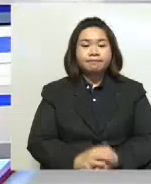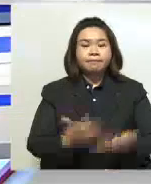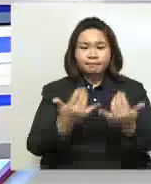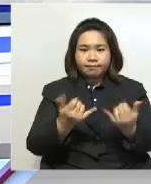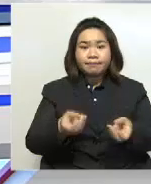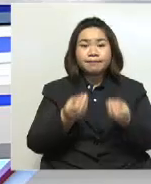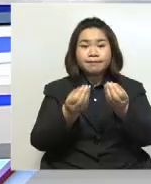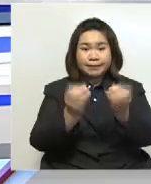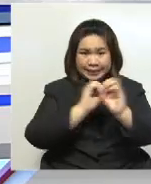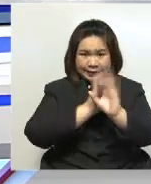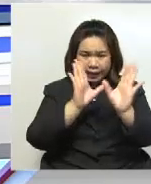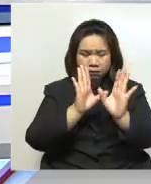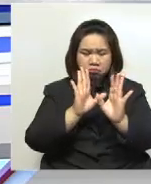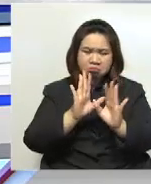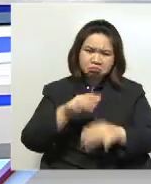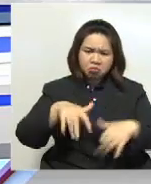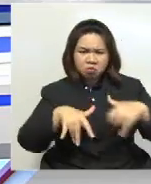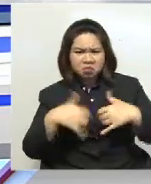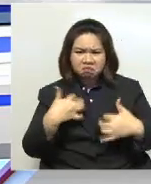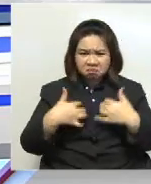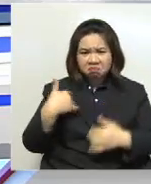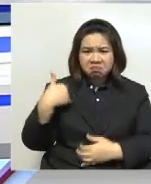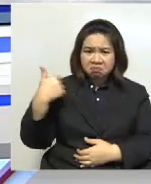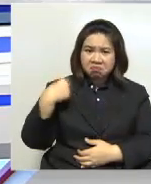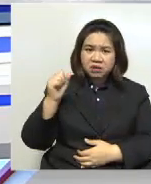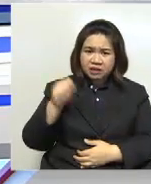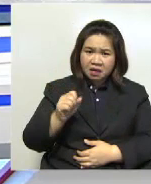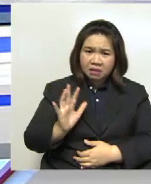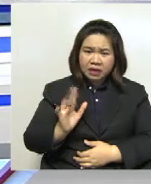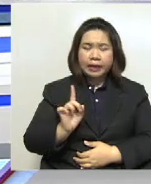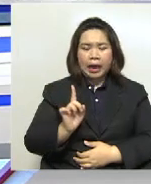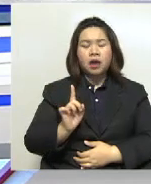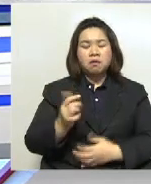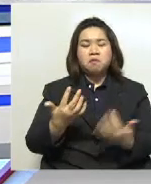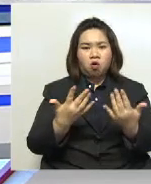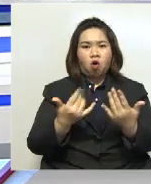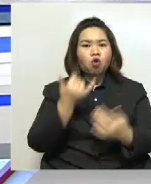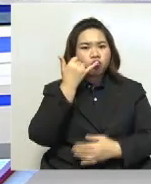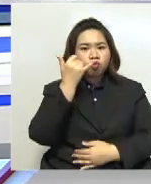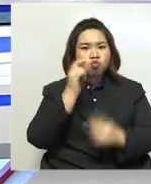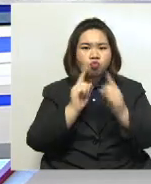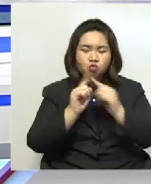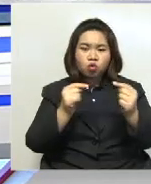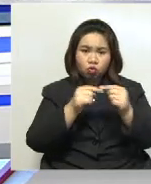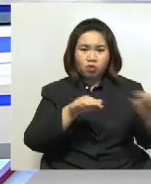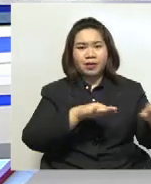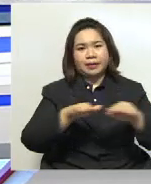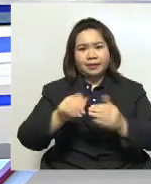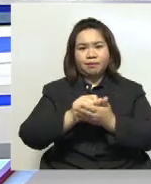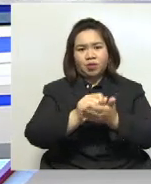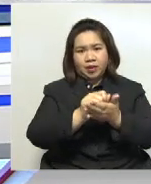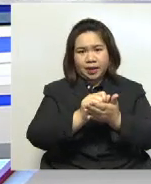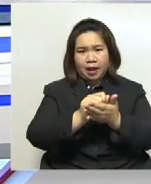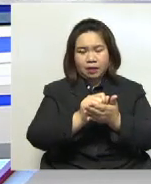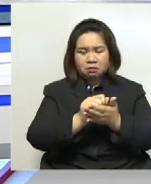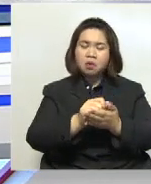และช่วงนี้เพื่อให้เกิดความชัดเจนและความสบายใจสำหรับประชาชนที่เป็นผู้โดยสารรถตู้นะคะเราจะไปพูดคุยเรื่องของความพร้อมการให้บริการ